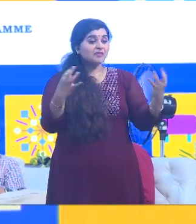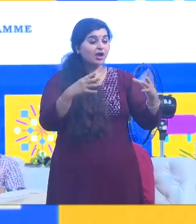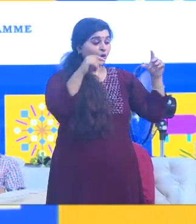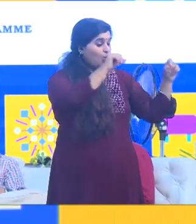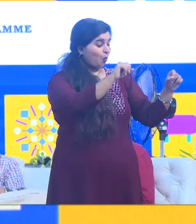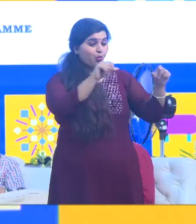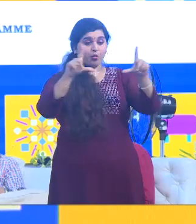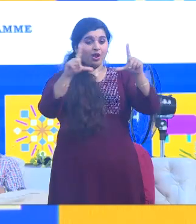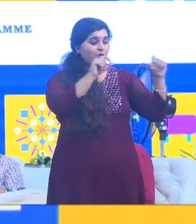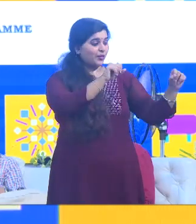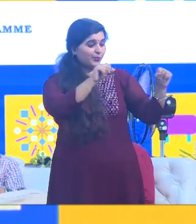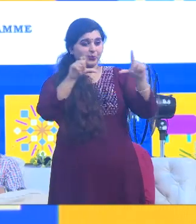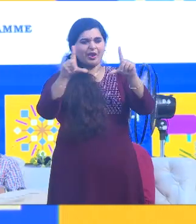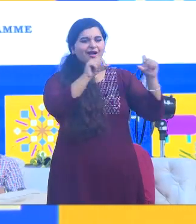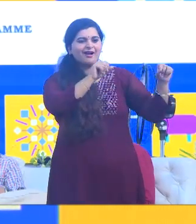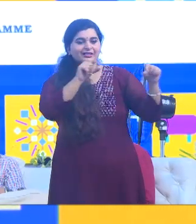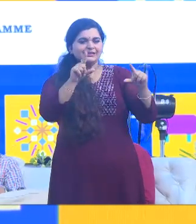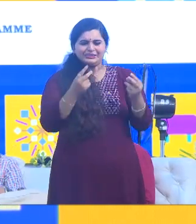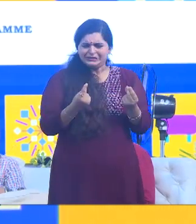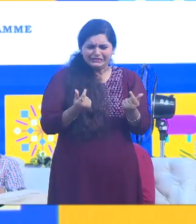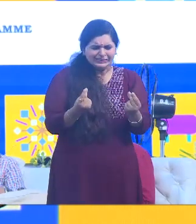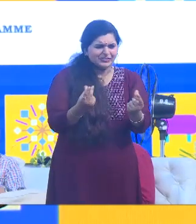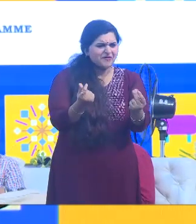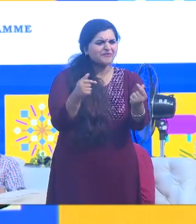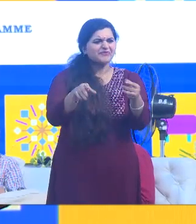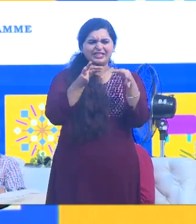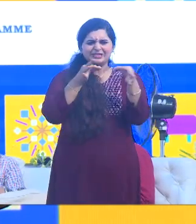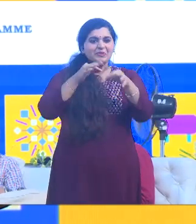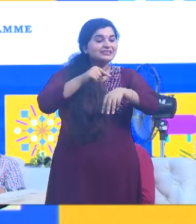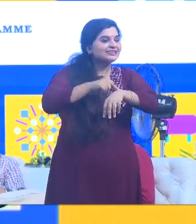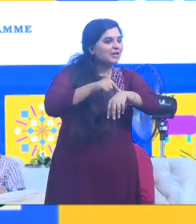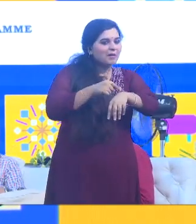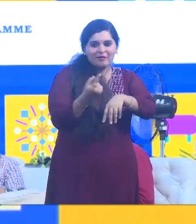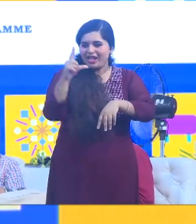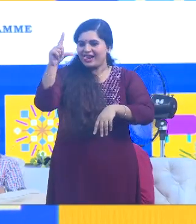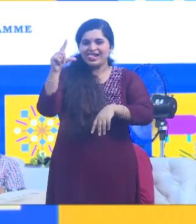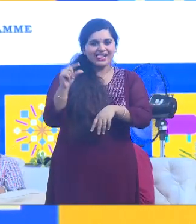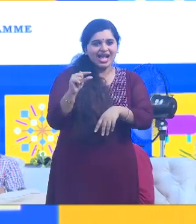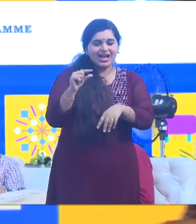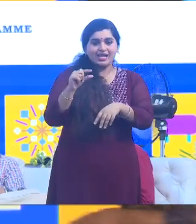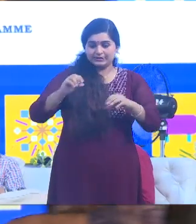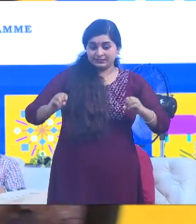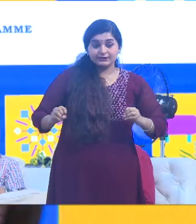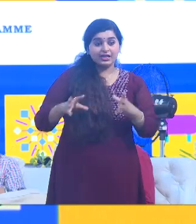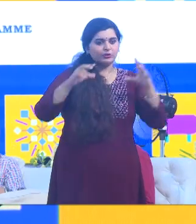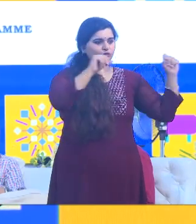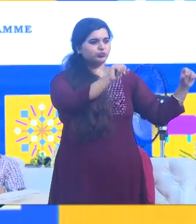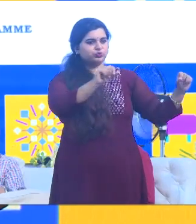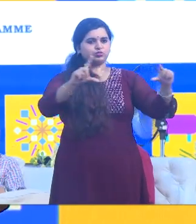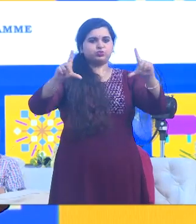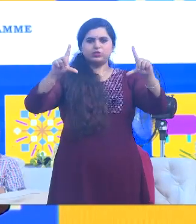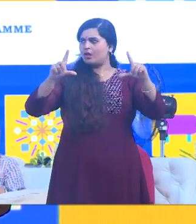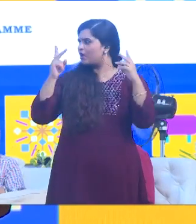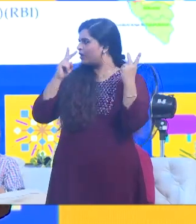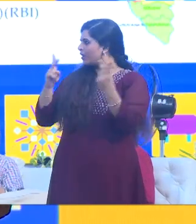here which I would really run through because I won't have too much of time either. So we could start off ആദ്യത്തെ സ്ലൈഡിൽ നിന്ന് തുടങ്ങാം. ആദ്യത്തെ സ്ലൈഡ് ഇതല്ലെന്ന്